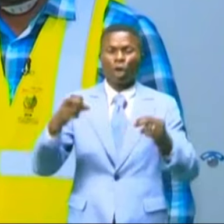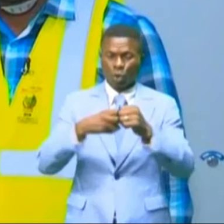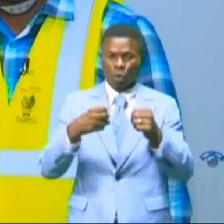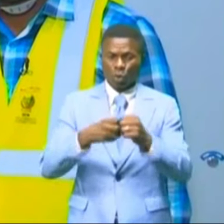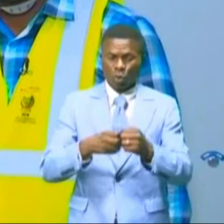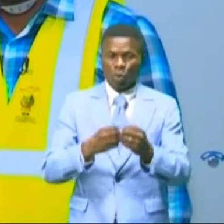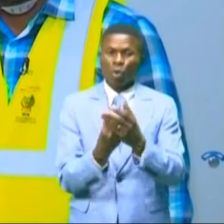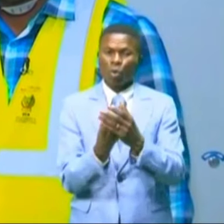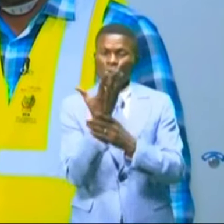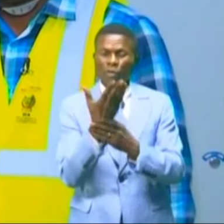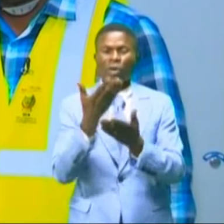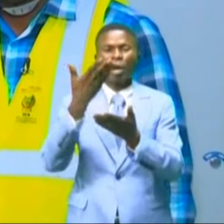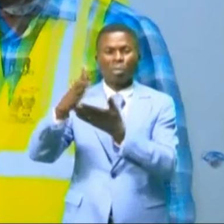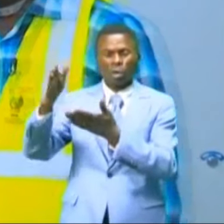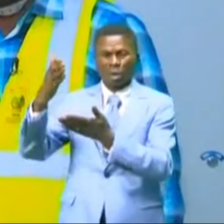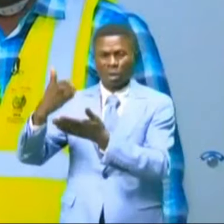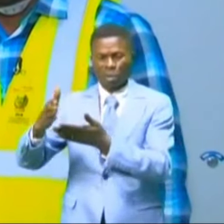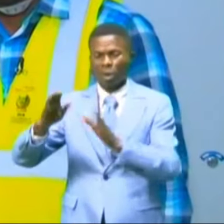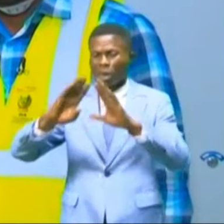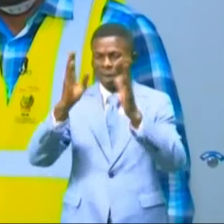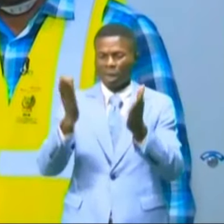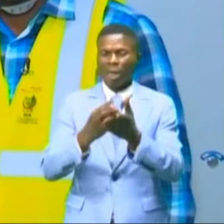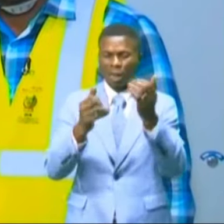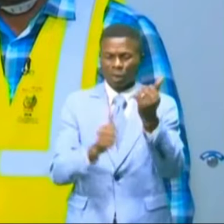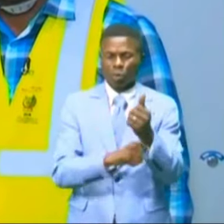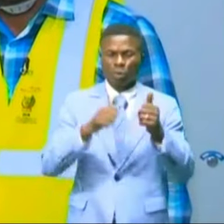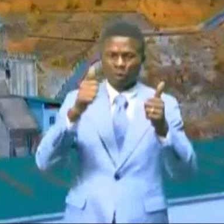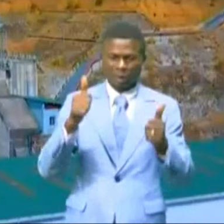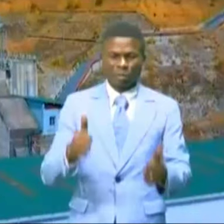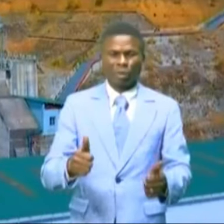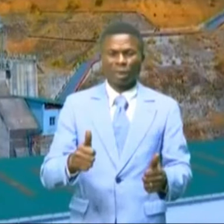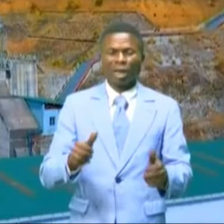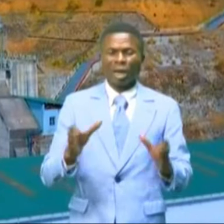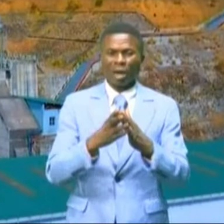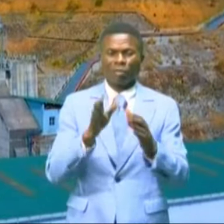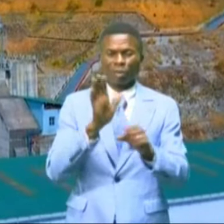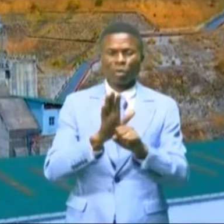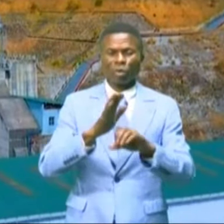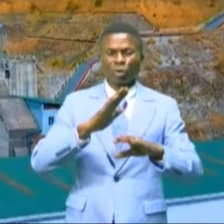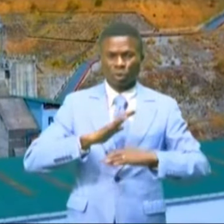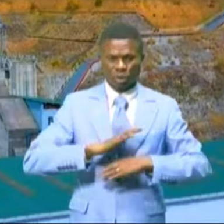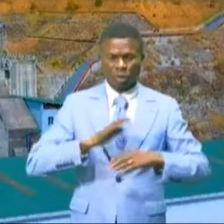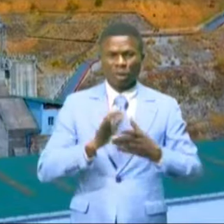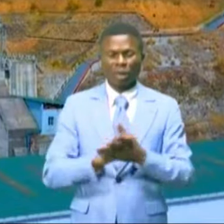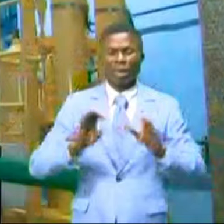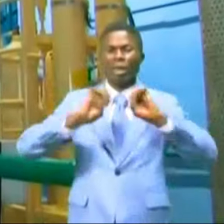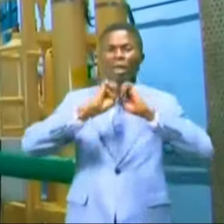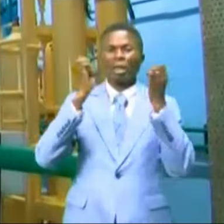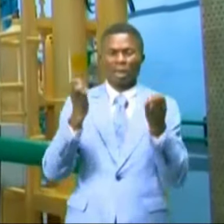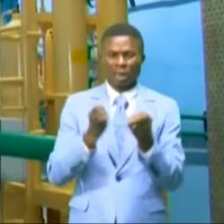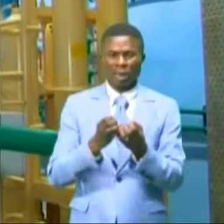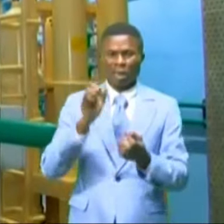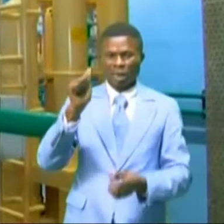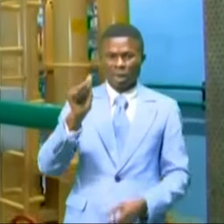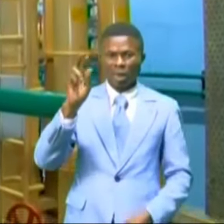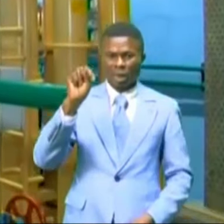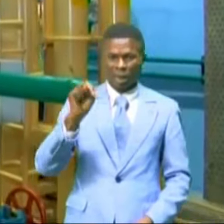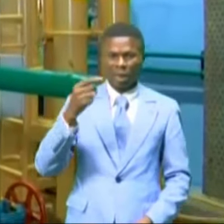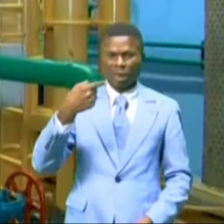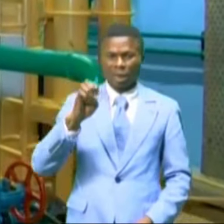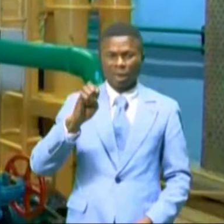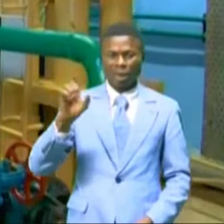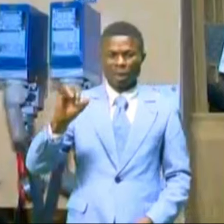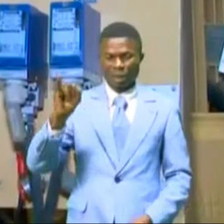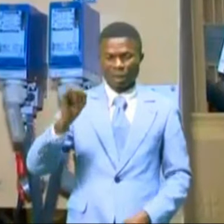soit distribuée aux consommateurs d'une manière satisfaisante. Déjà, l'entreprise Angélique, sous la supervision